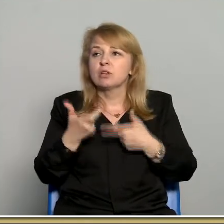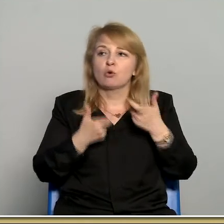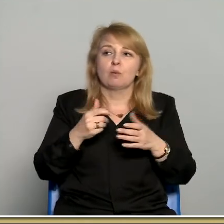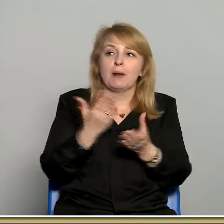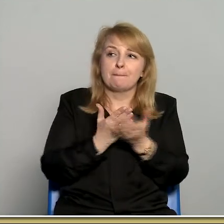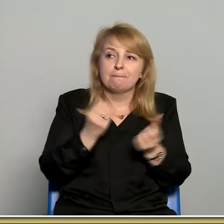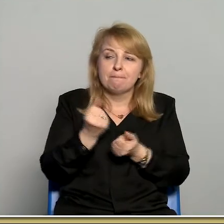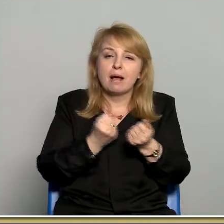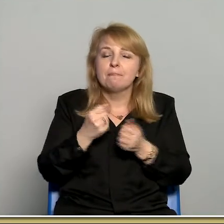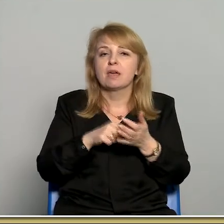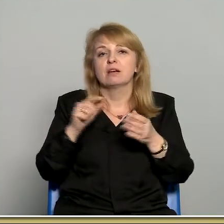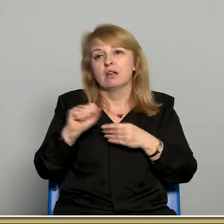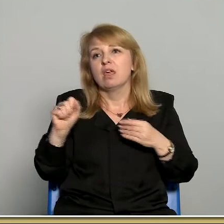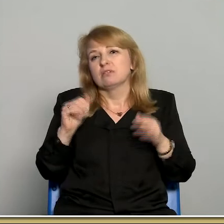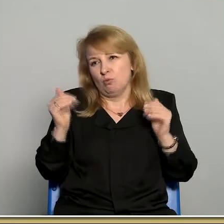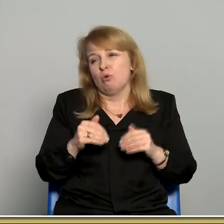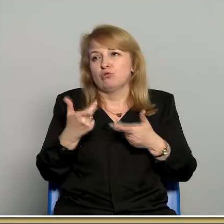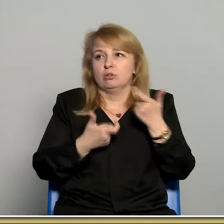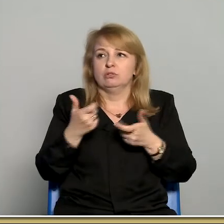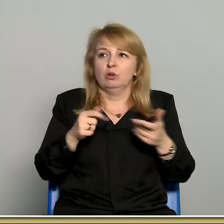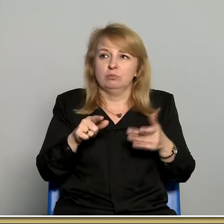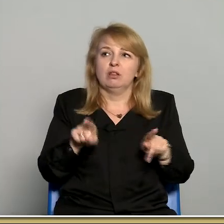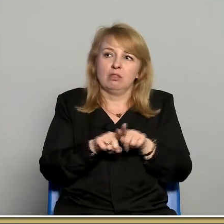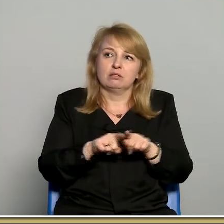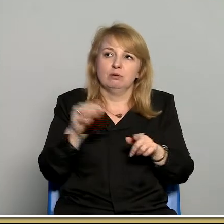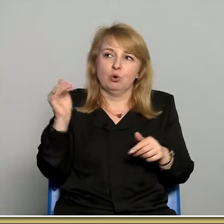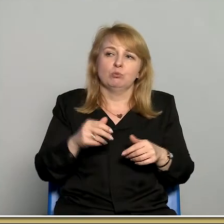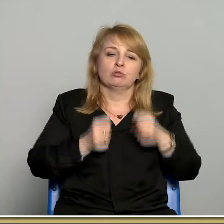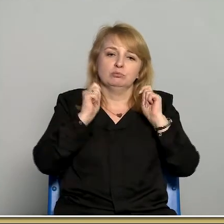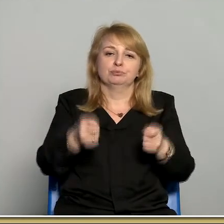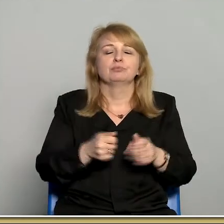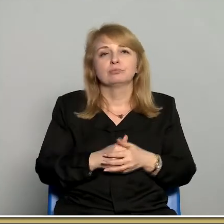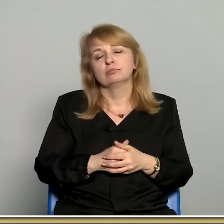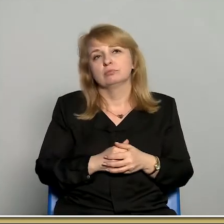to jak najbardziej będzie to również możliwe.